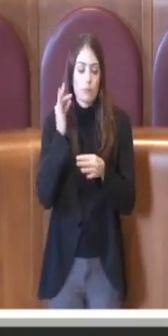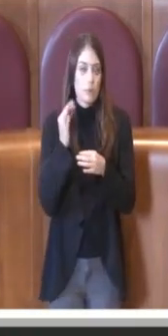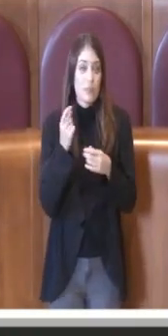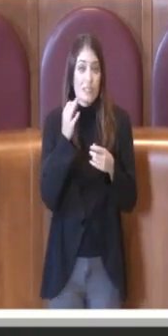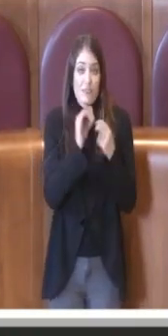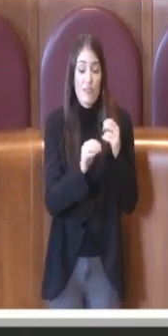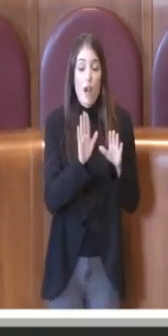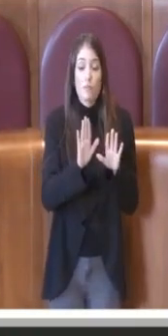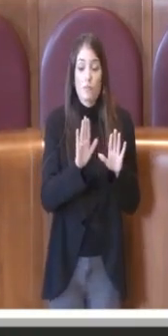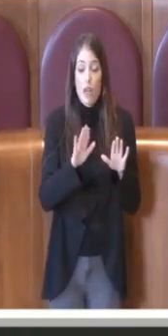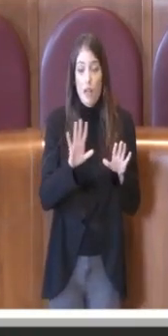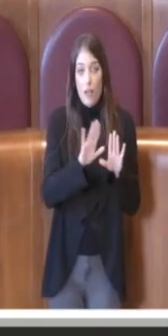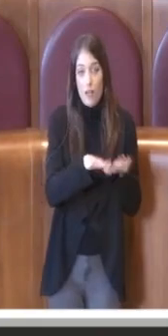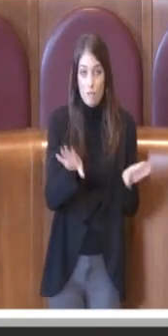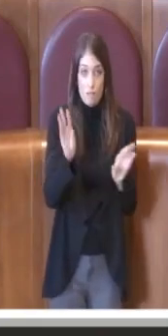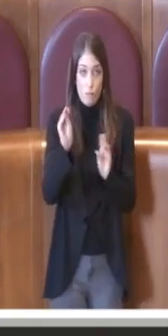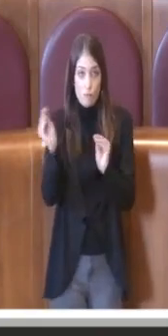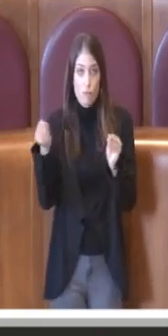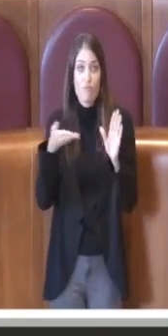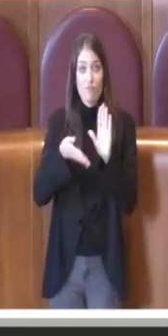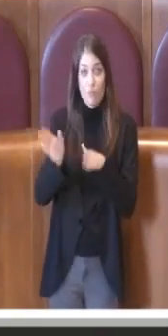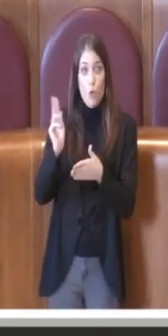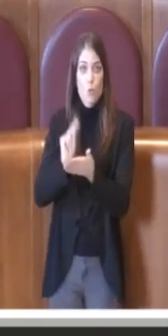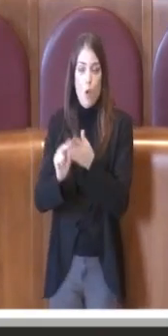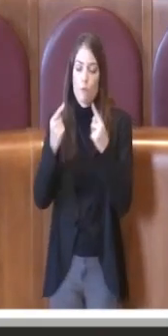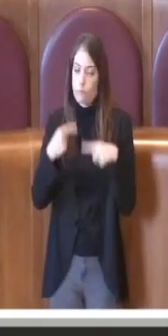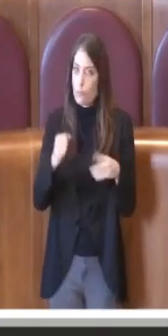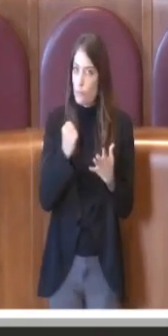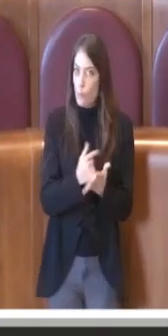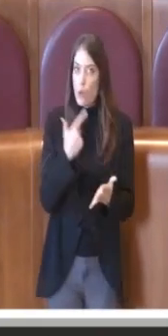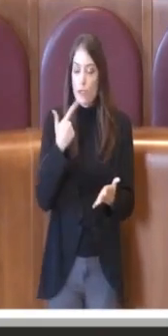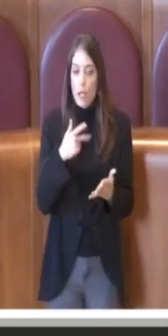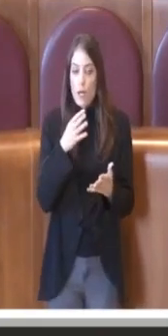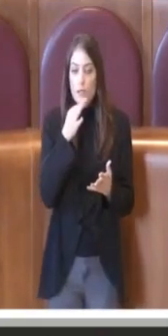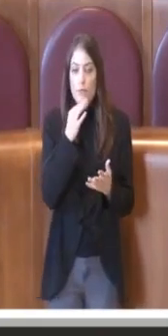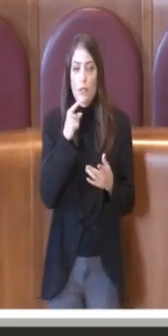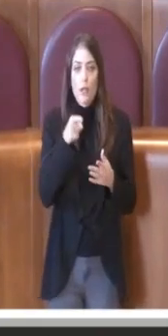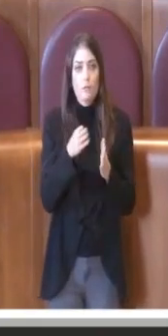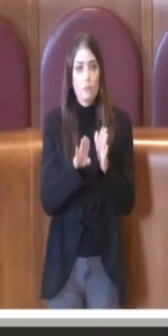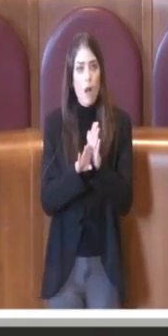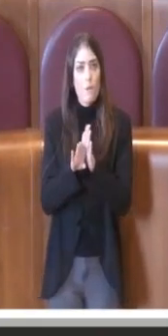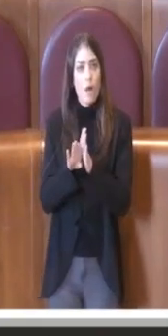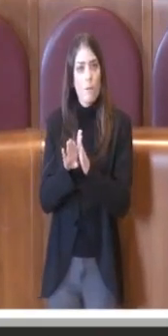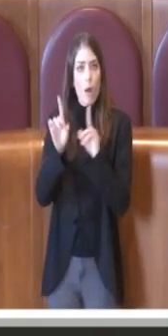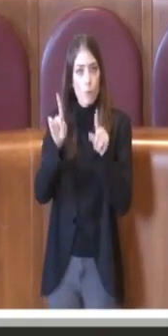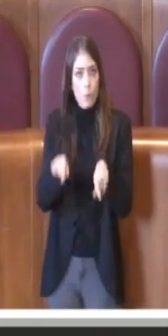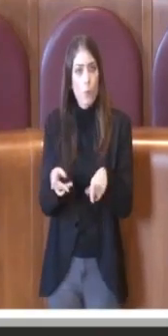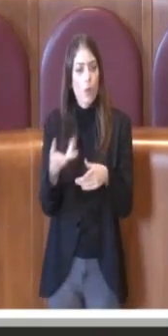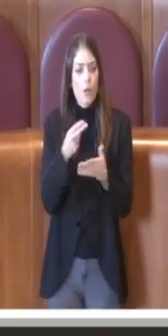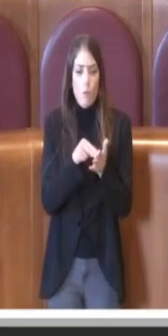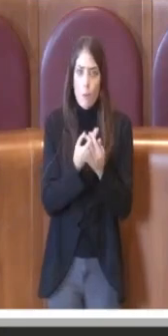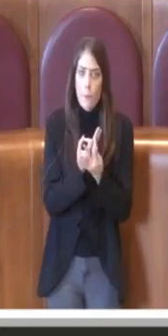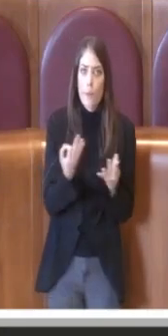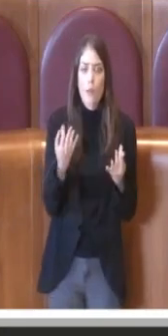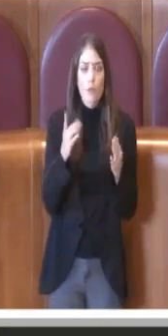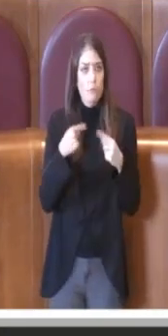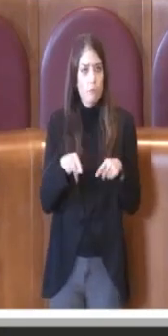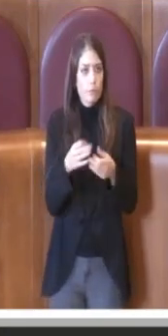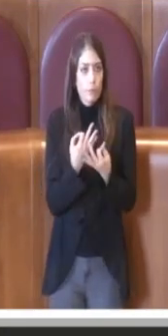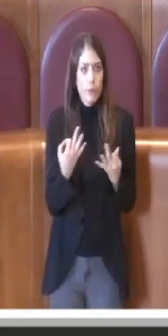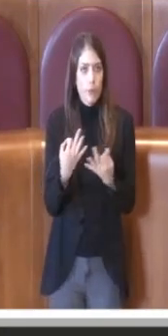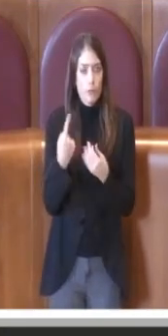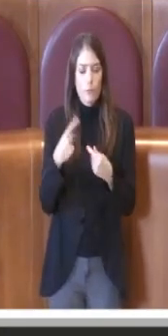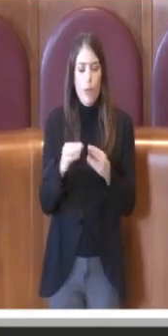che i ragazzi vadano a scuola, è importante che i ragazzi vadano a scuola con profitto. Allora, le modalità